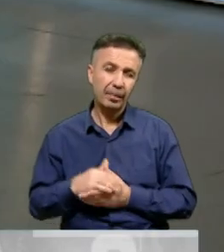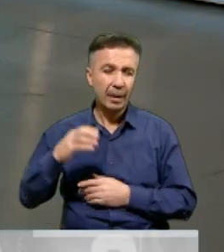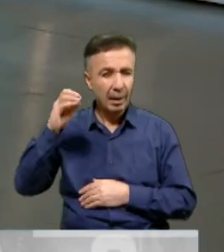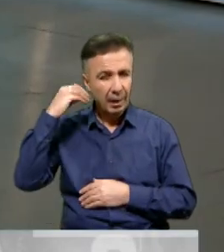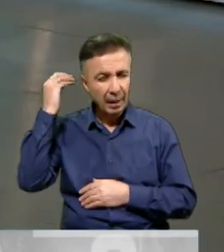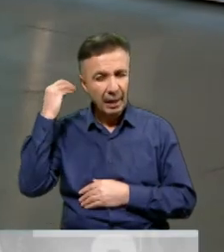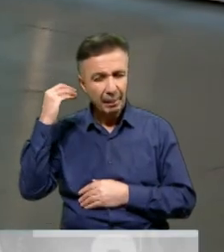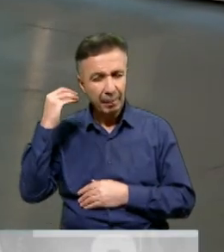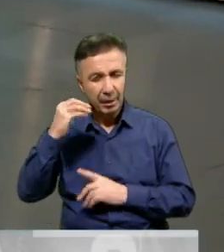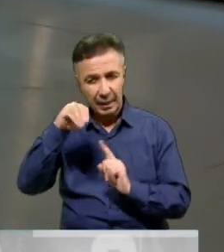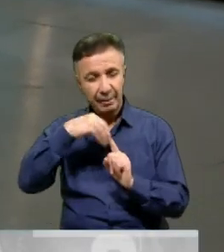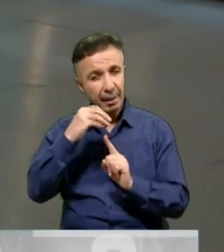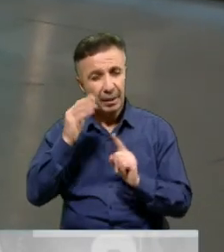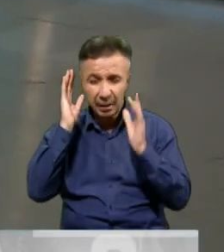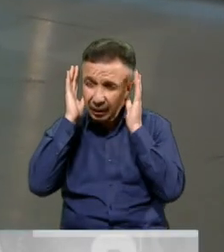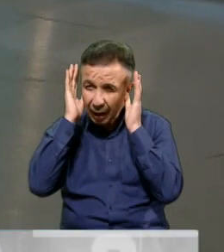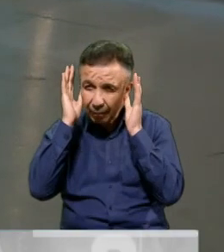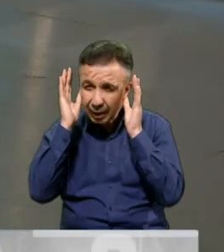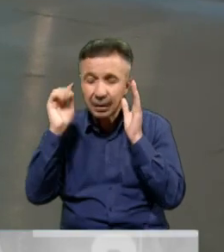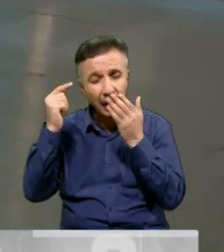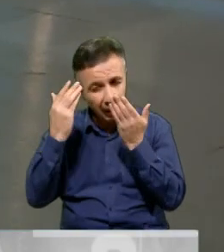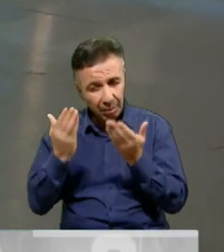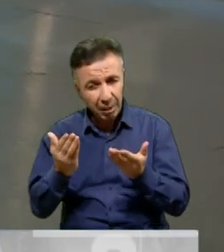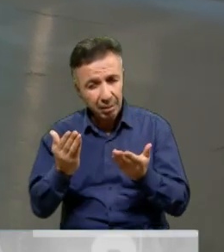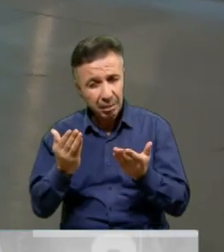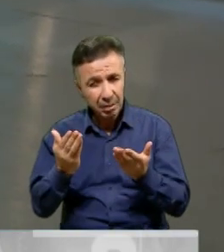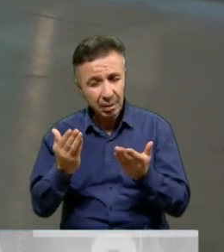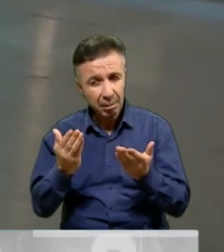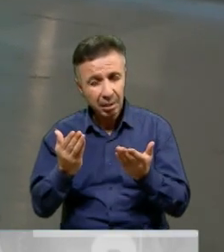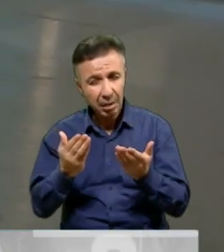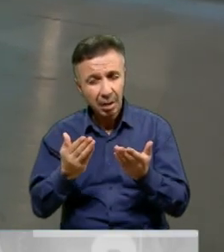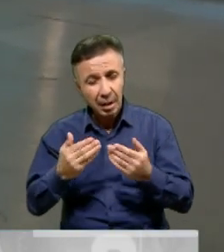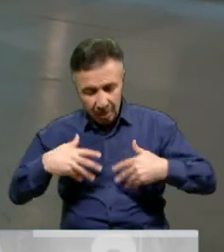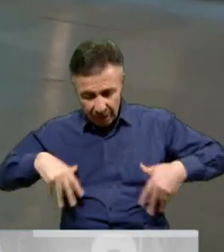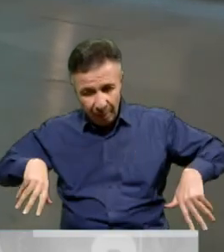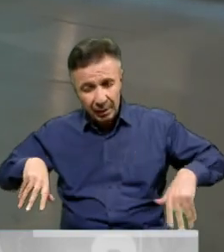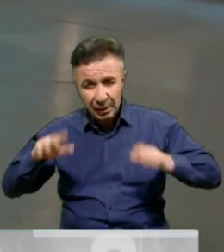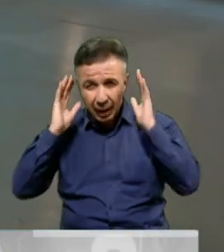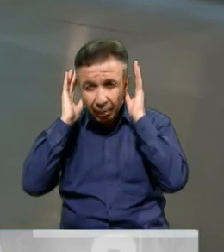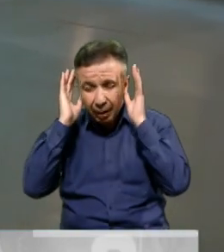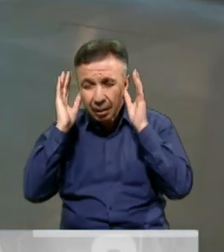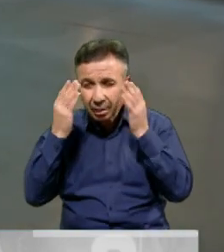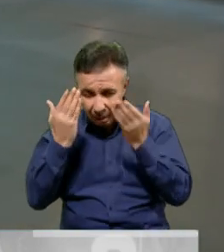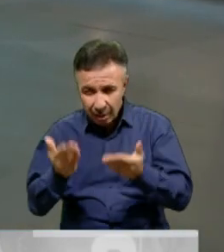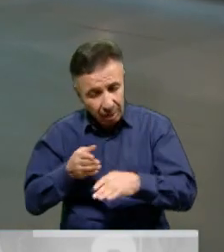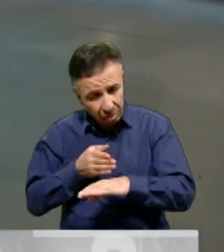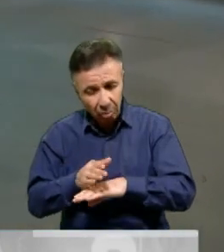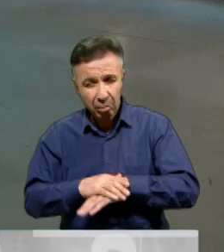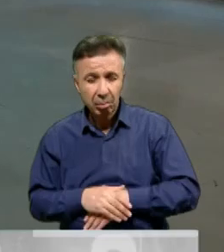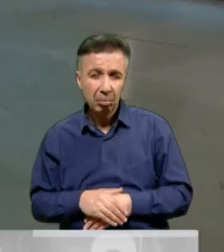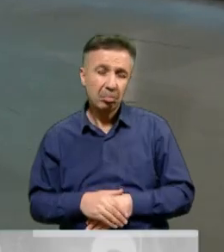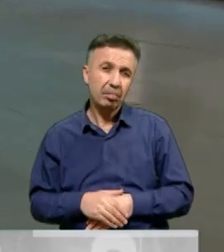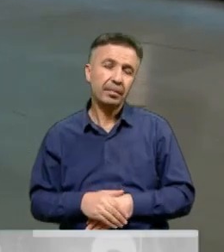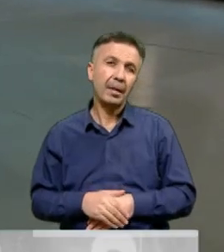namazı geçerliyse... Aynen me'mumun da namazı geçerlidir. Bu konuda kabul edilen görüş budur. Farklı görüşler de